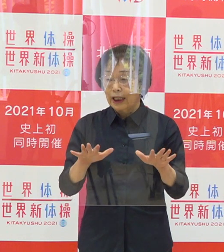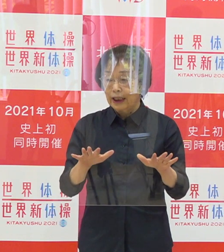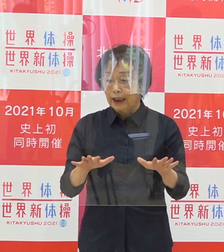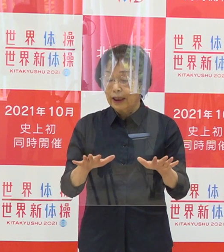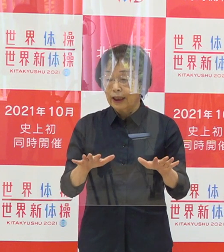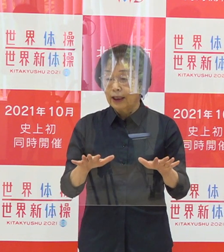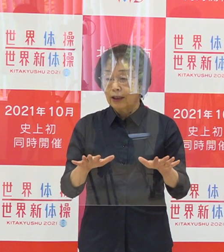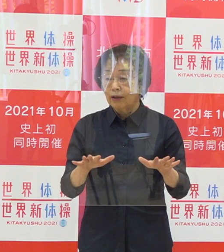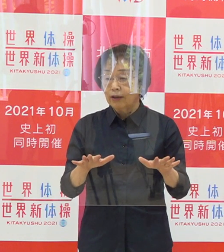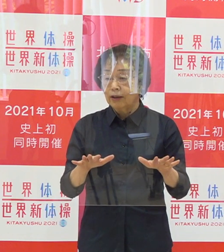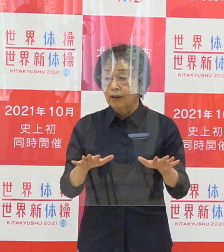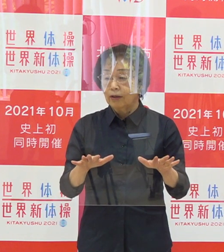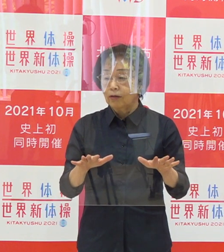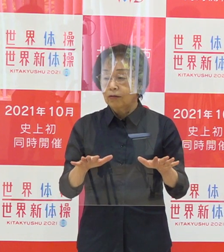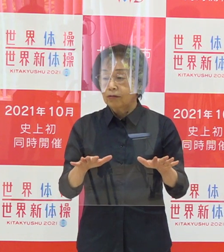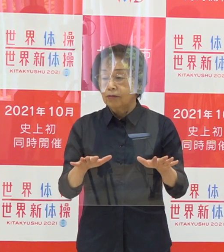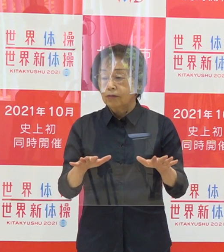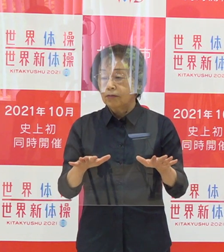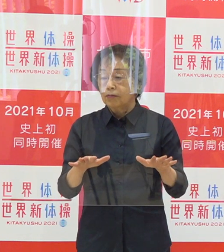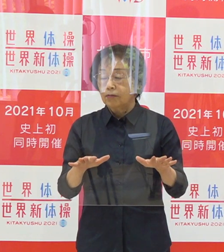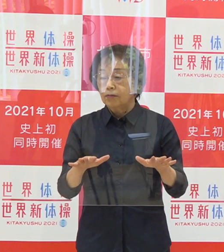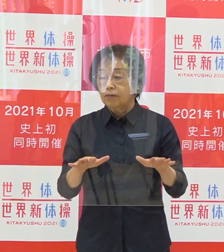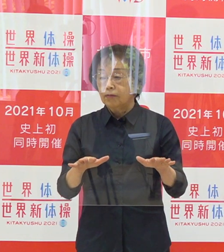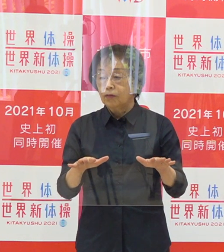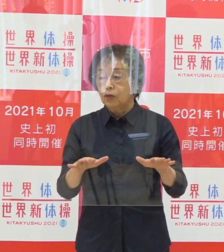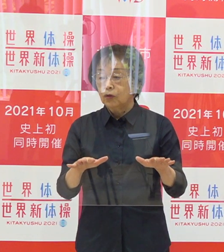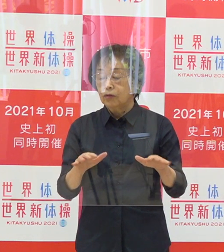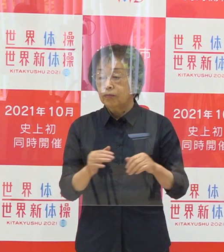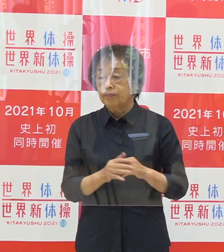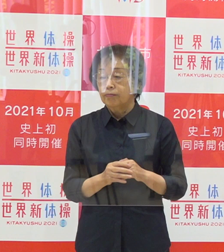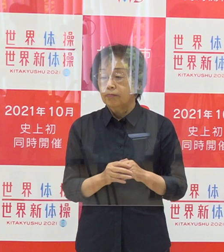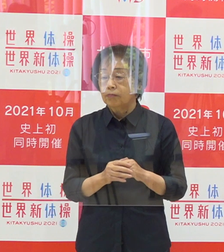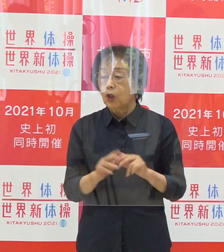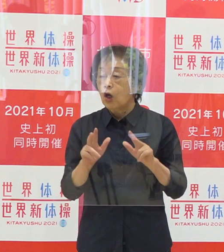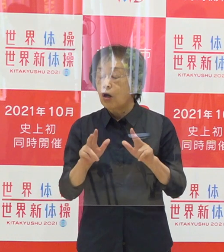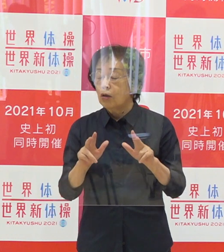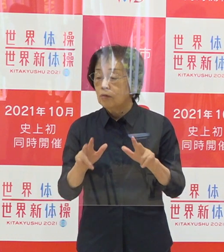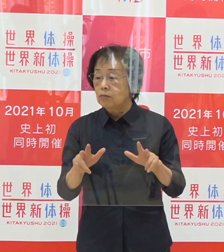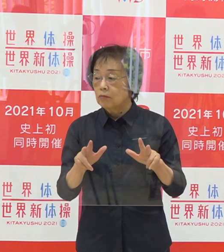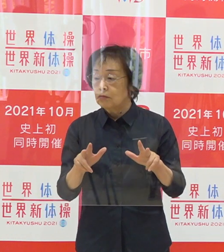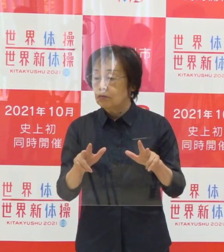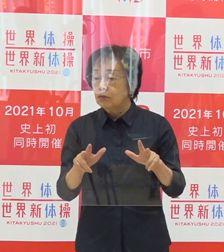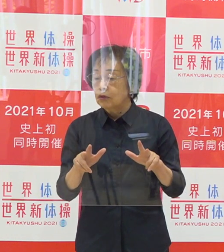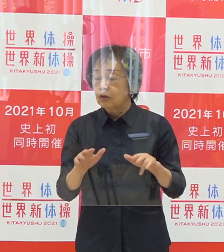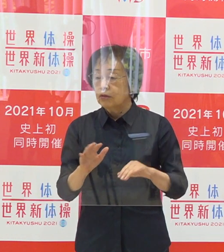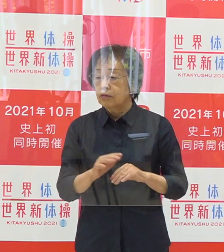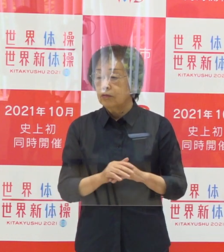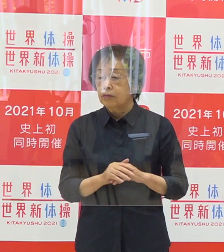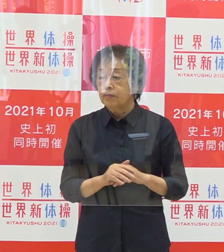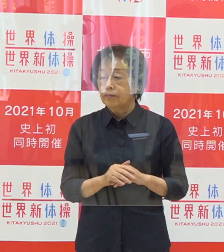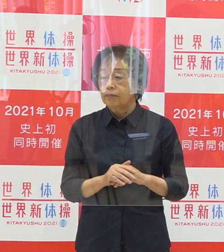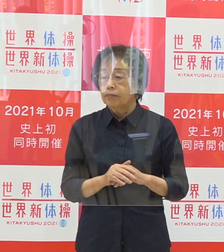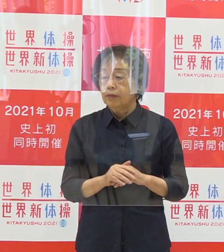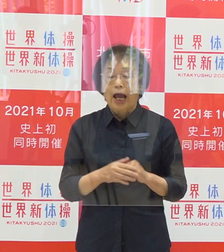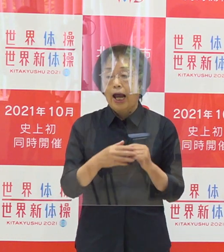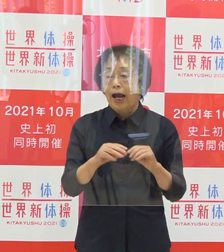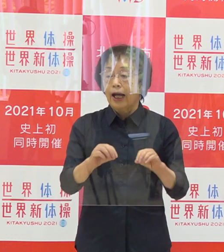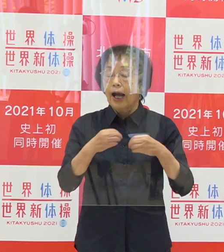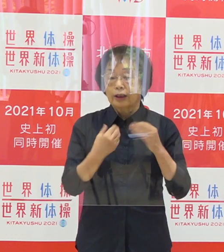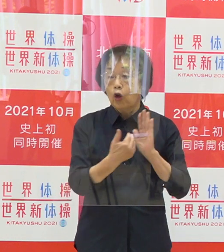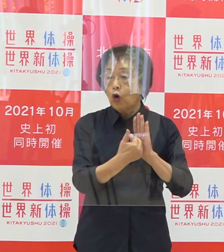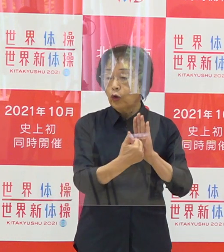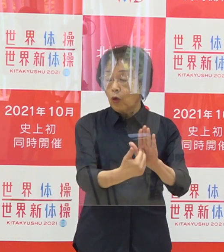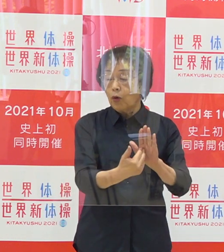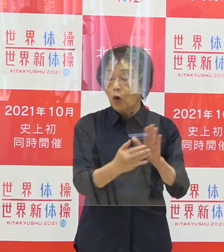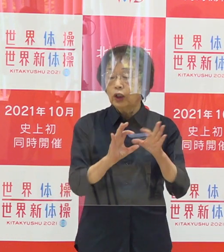きな先ほどの選手団の予選等はあってますけれども、観客側の方について、まあ、実証実験